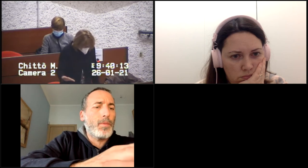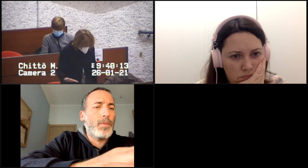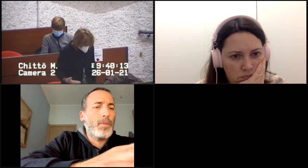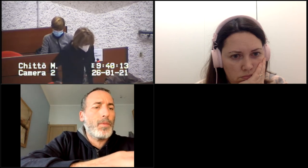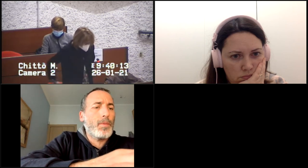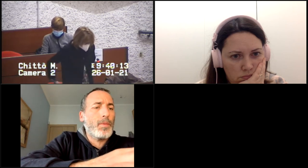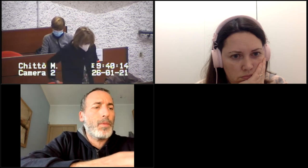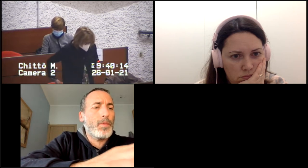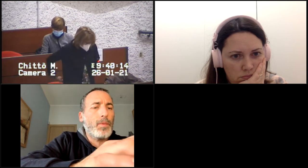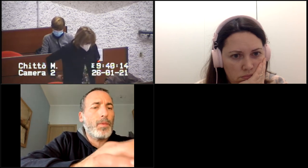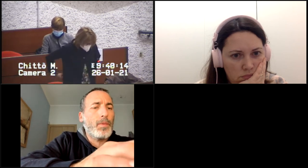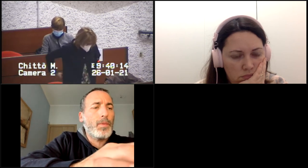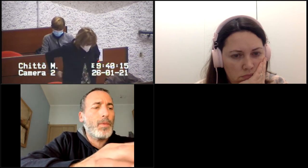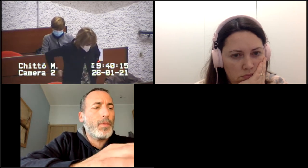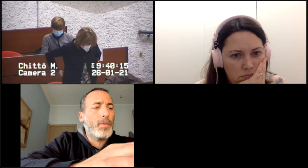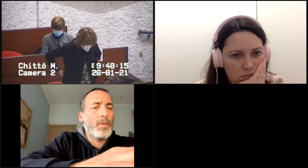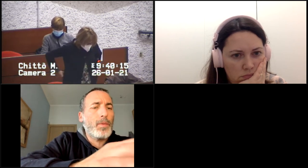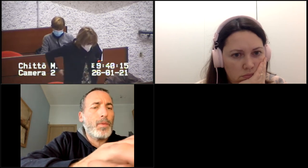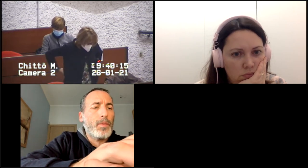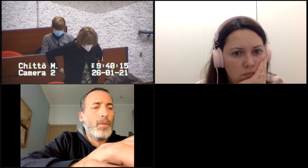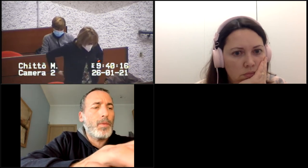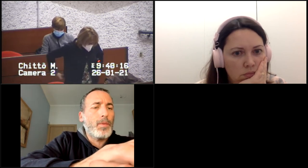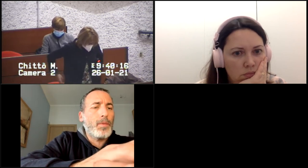politica, quella di sostenere